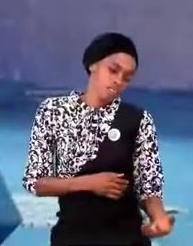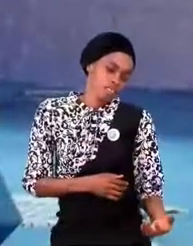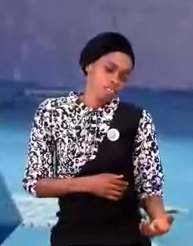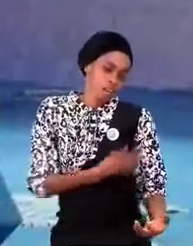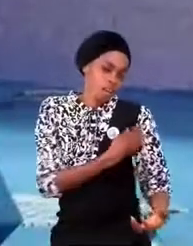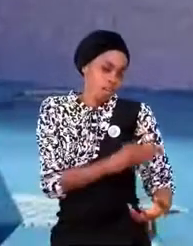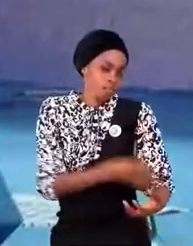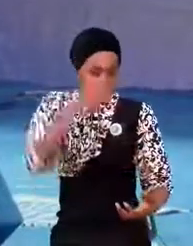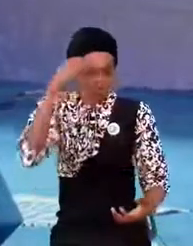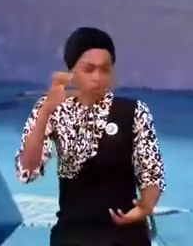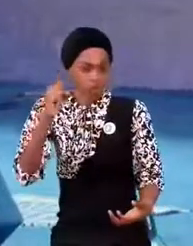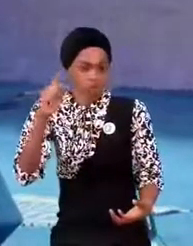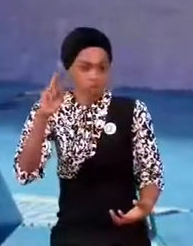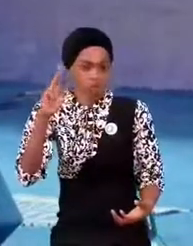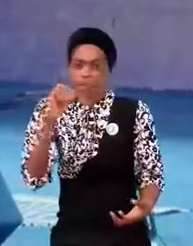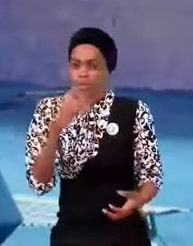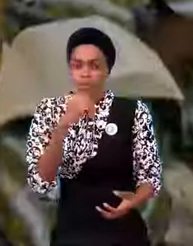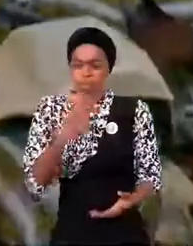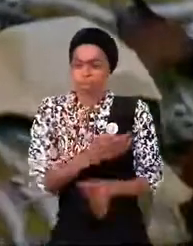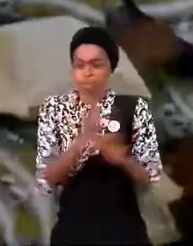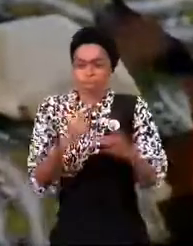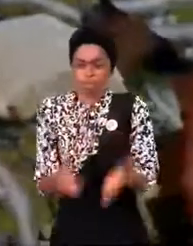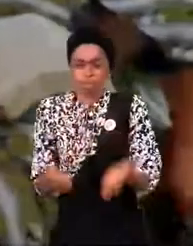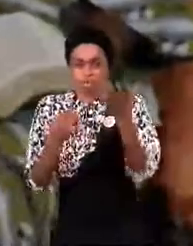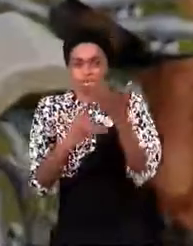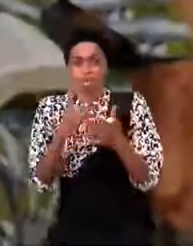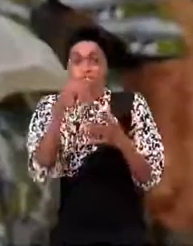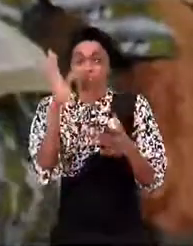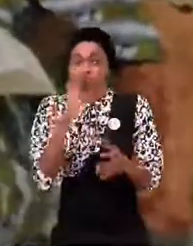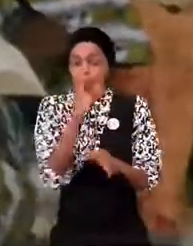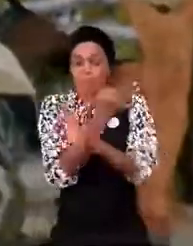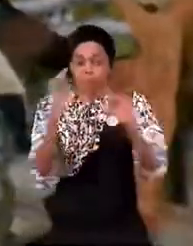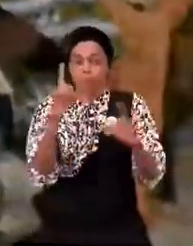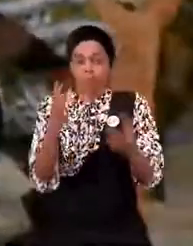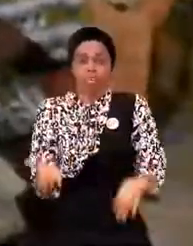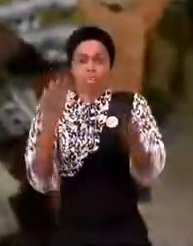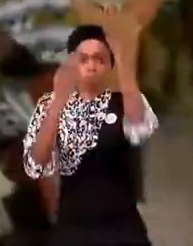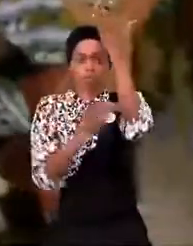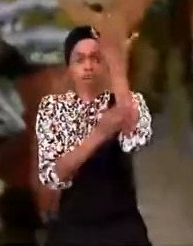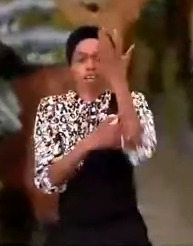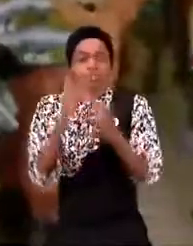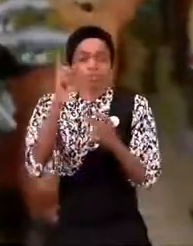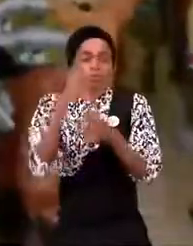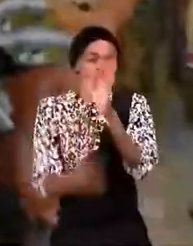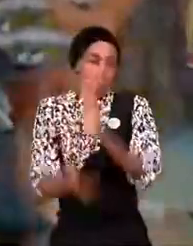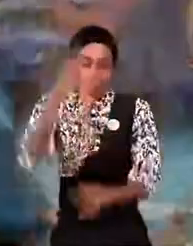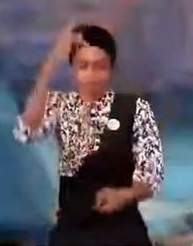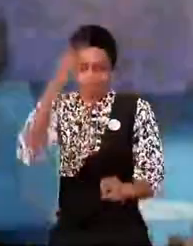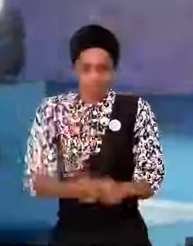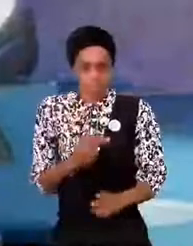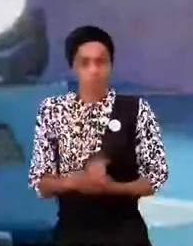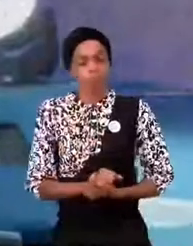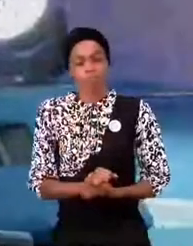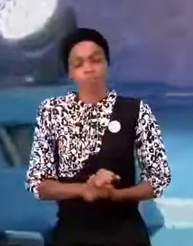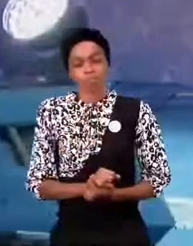pas libre de soulever ça. Tu seras libéré pour soulever ça au nom de Jésus. Les pieds ne sont